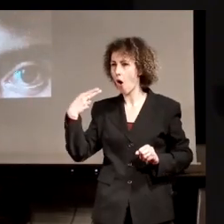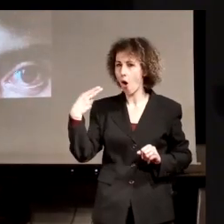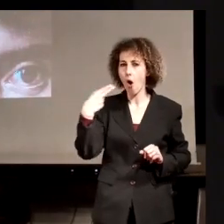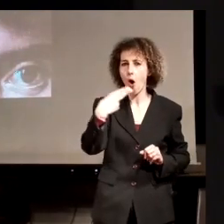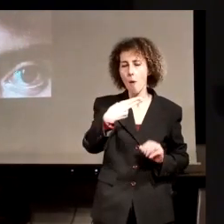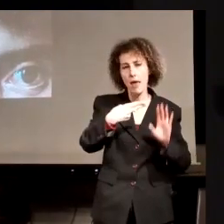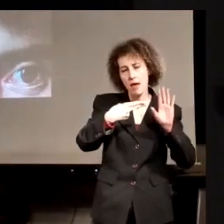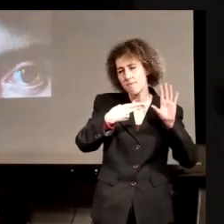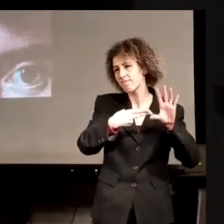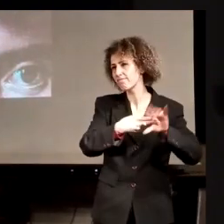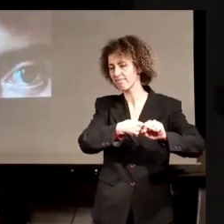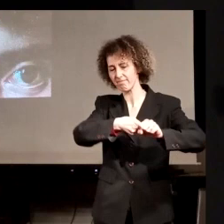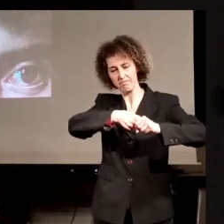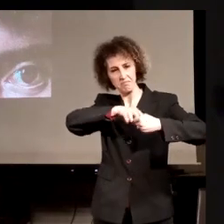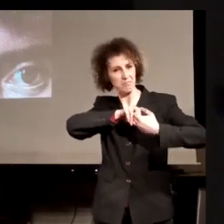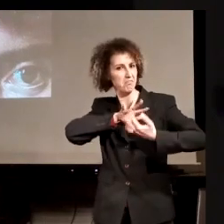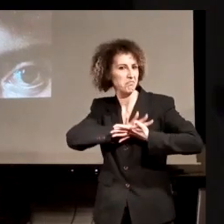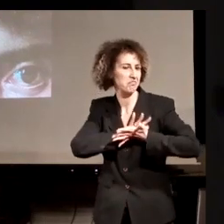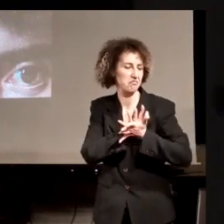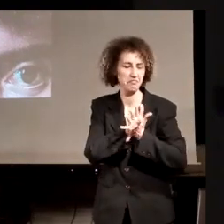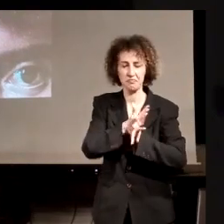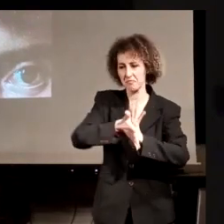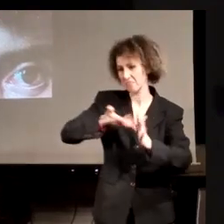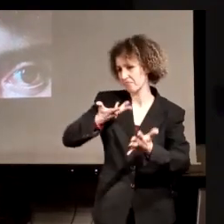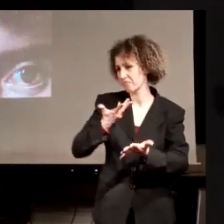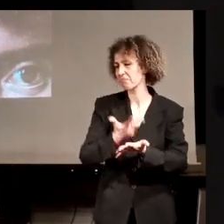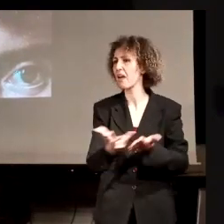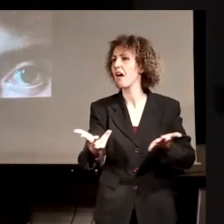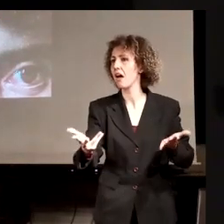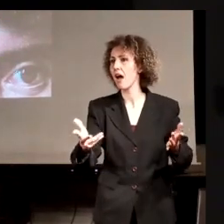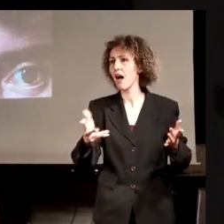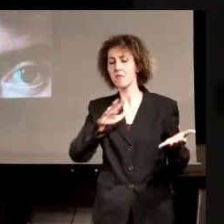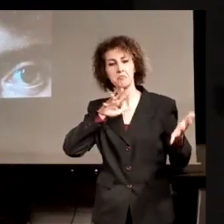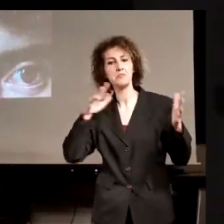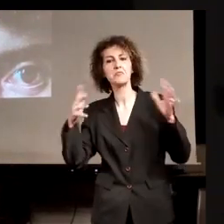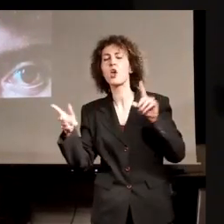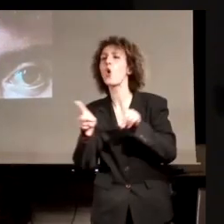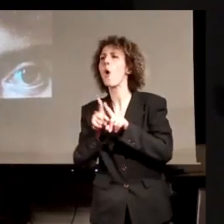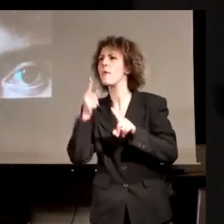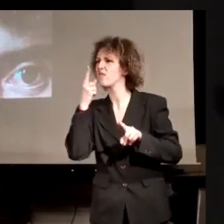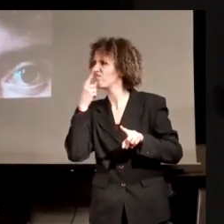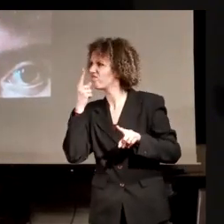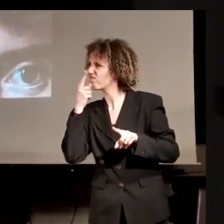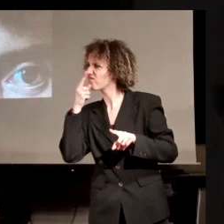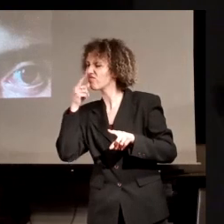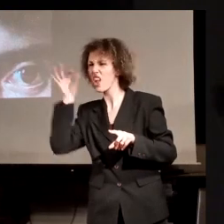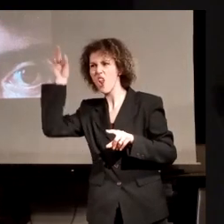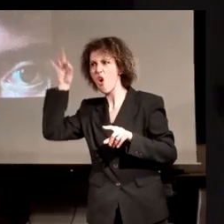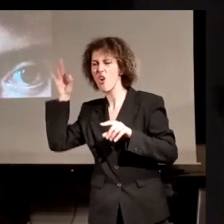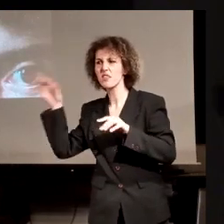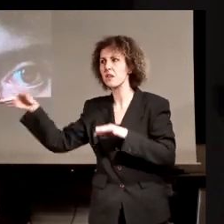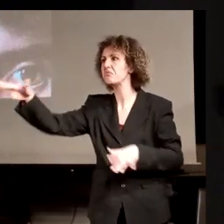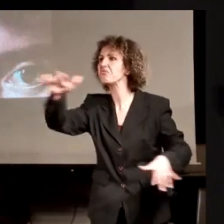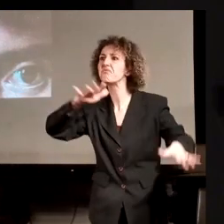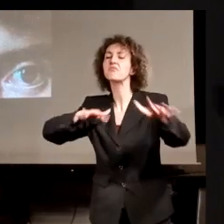suo nome con un tale scan a sentirne il fetore da un capo all'altro di londra poteva